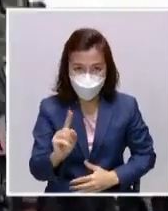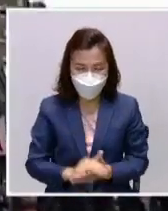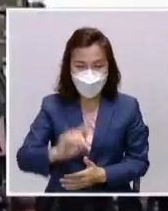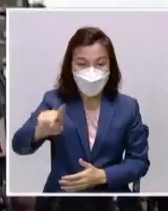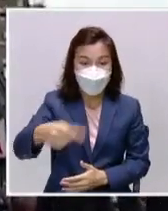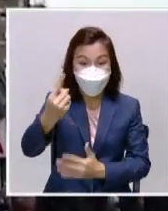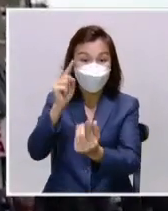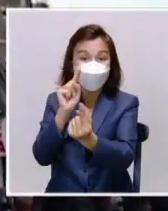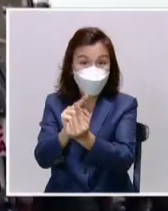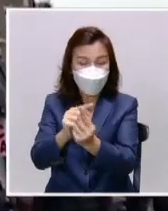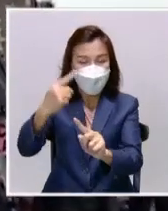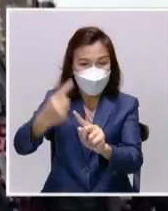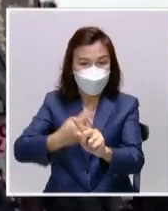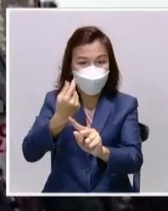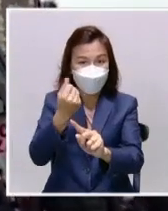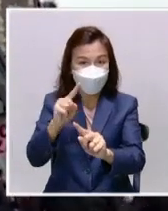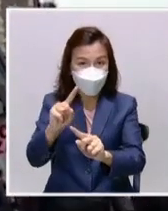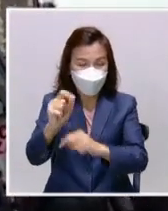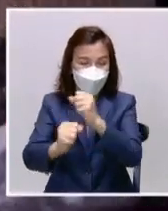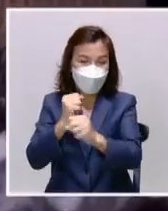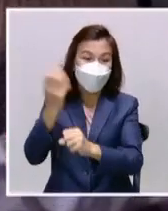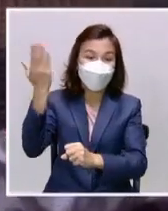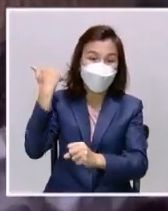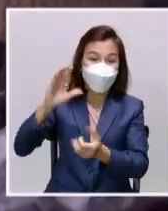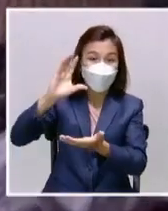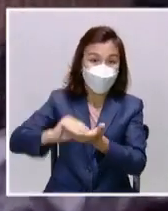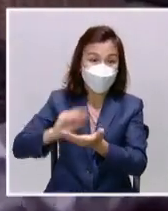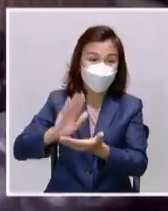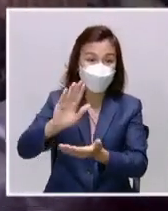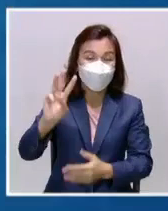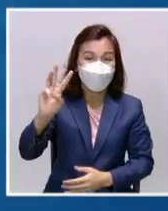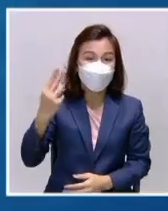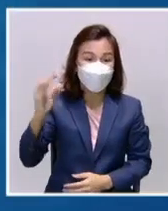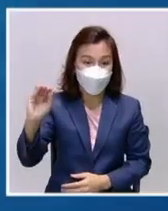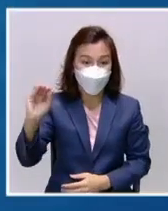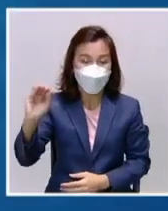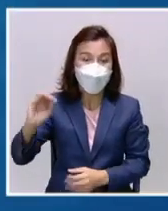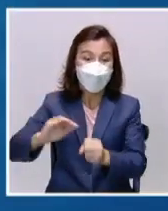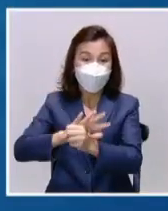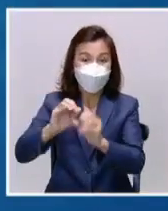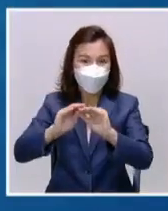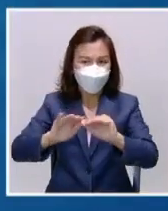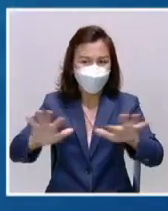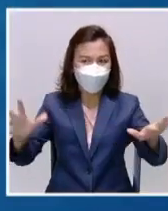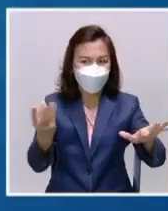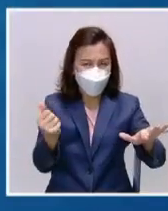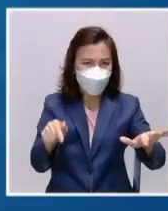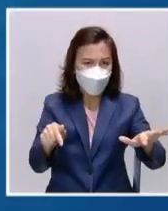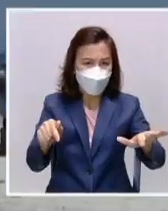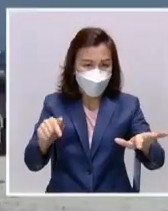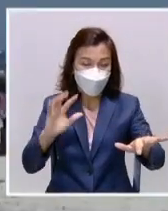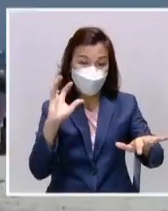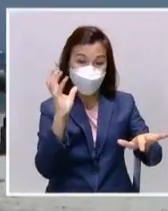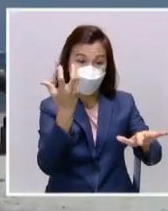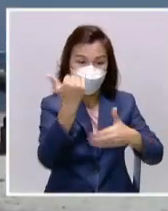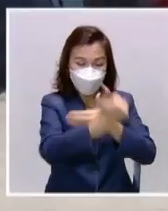ตรวจพบครั้งแรกในเดือนพฤศจิกายนปีที่แล้วนะคะข้อมูลของ wh oพบว่าไวรัสสู่นี้ระบาดอย่างรวดเร็วไปทั่วโลกแล้ว